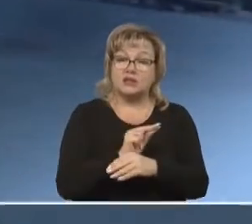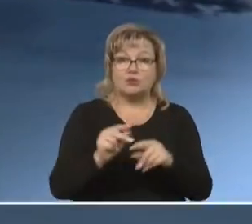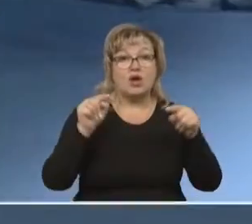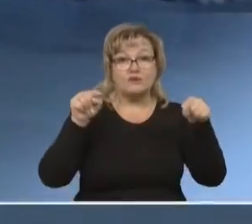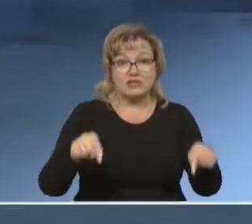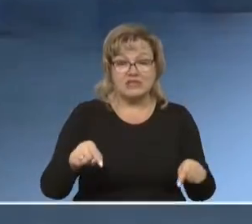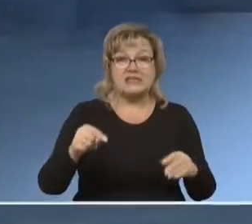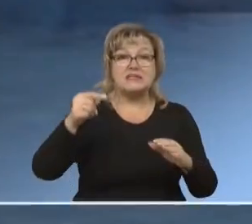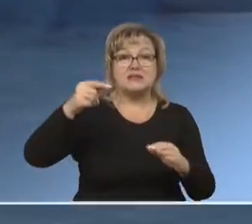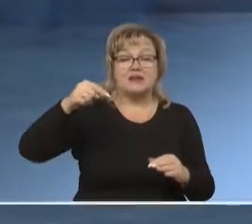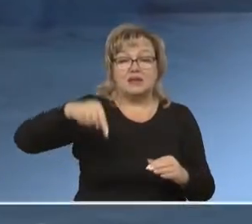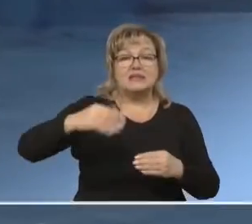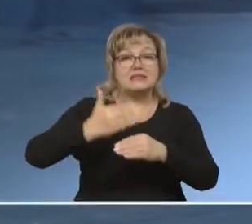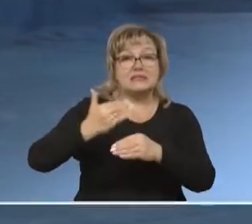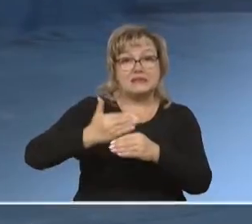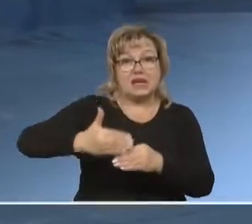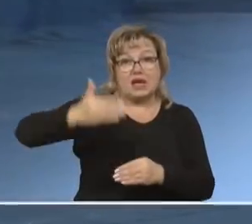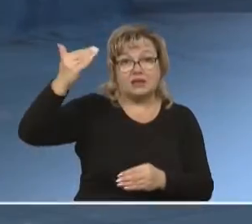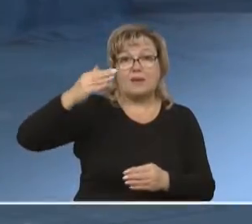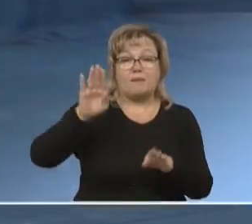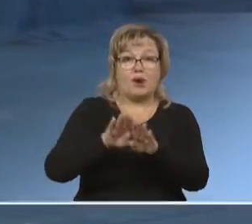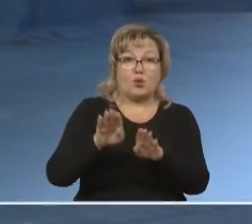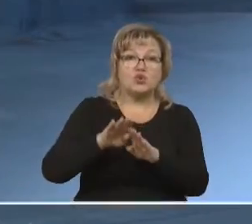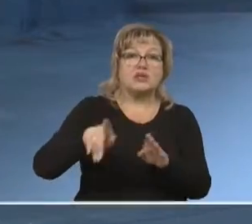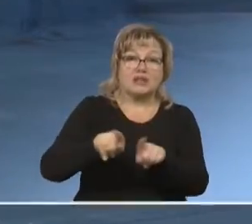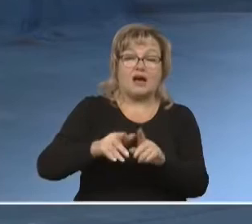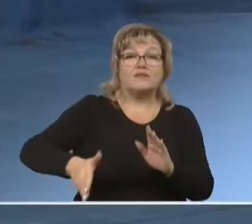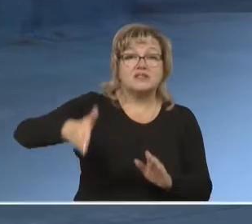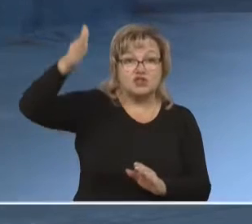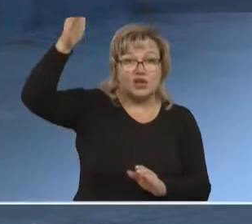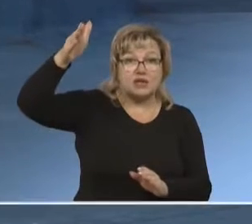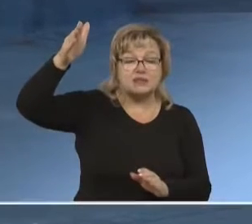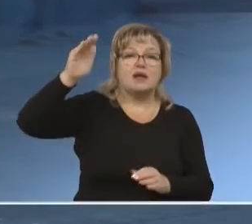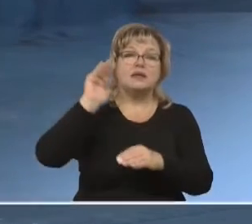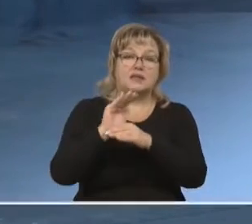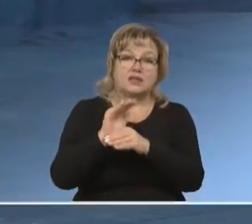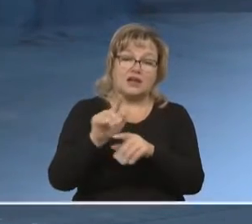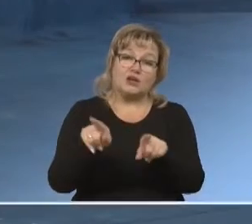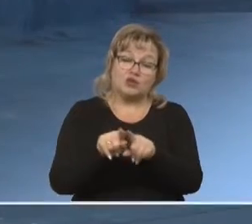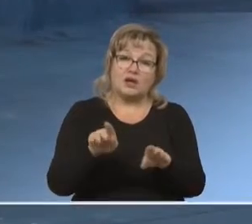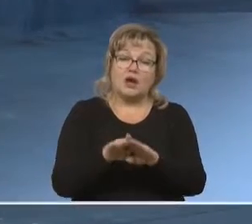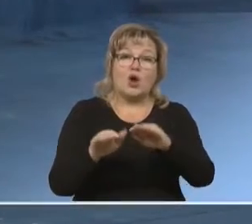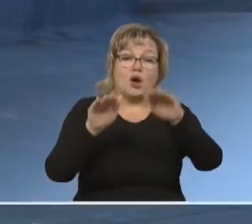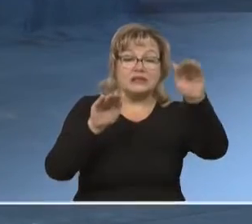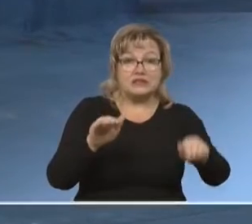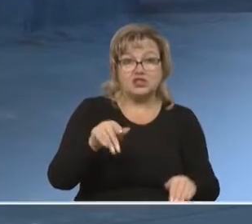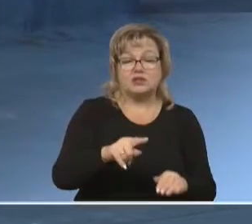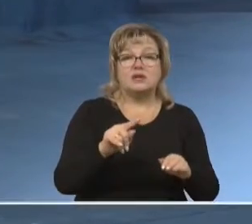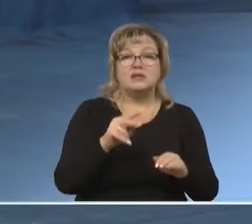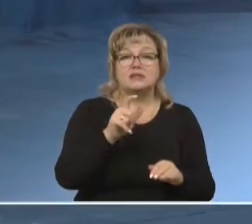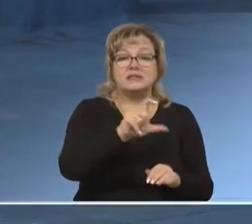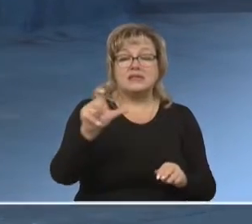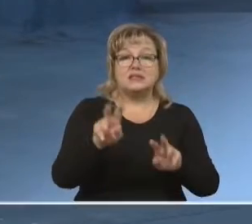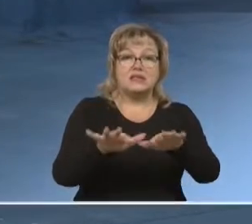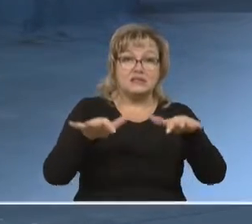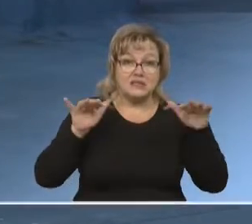здесь внутри сцена, похожая на театральную, это она так возвышается. Немножко дальше, на уровень ниже, находится зрительный